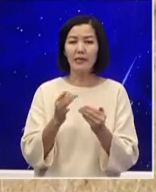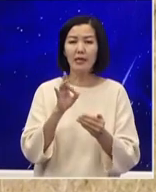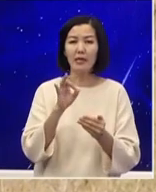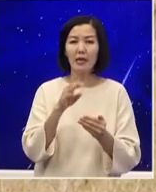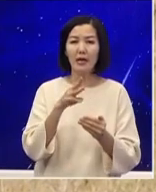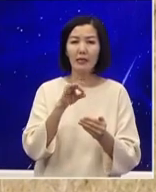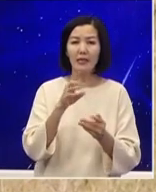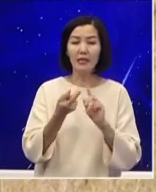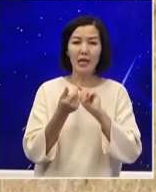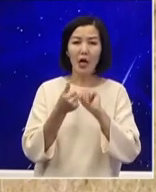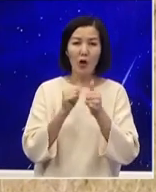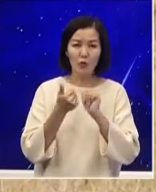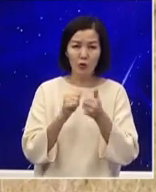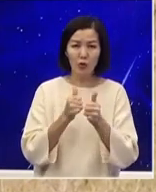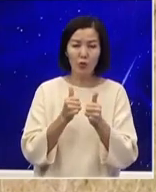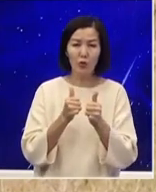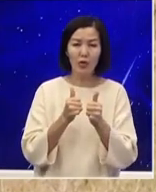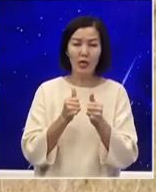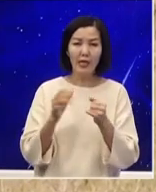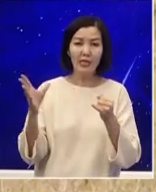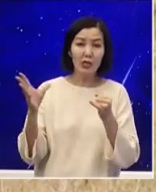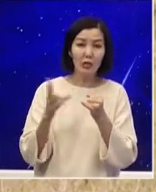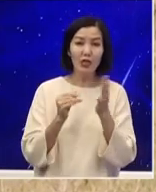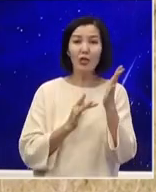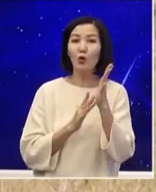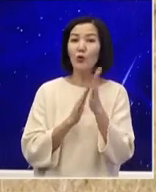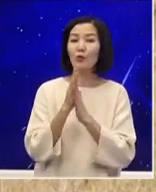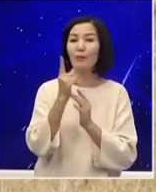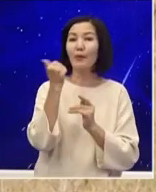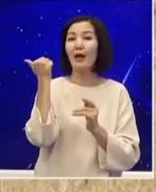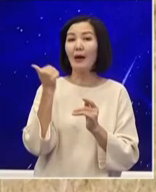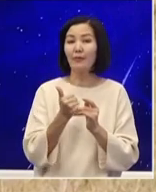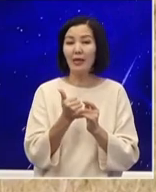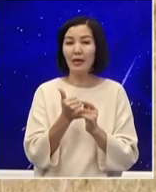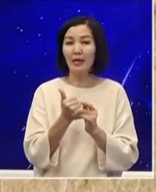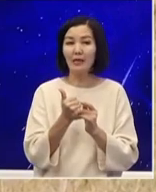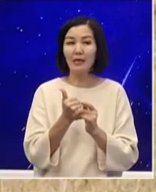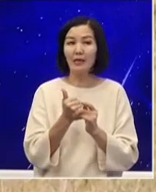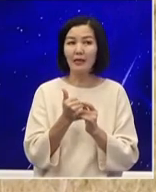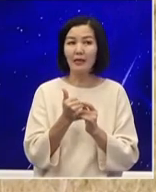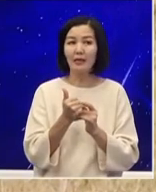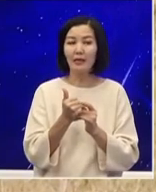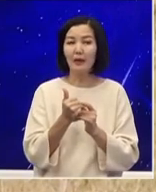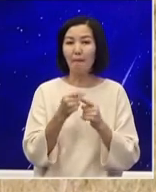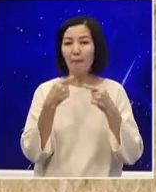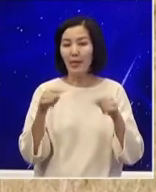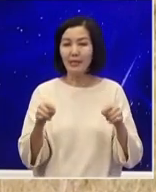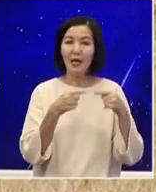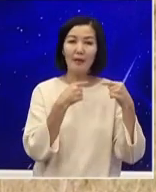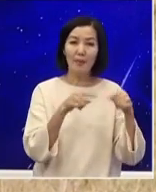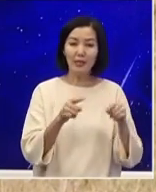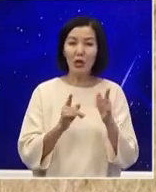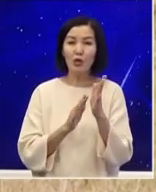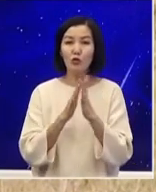деген ауыстыру, ауыспалы жайылым. Бір жеті мал бір клетканың ішінде, келесі жетте мынаған ауысты, одан